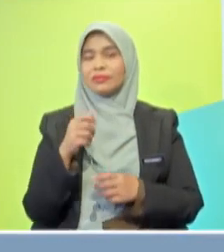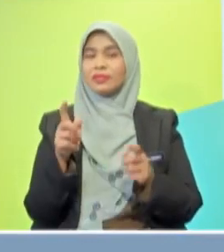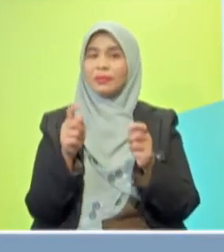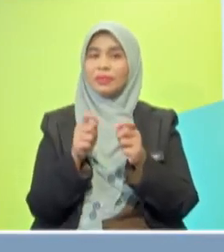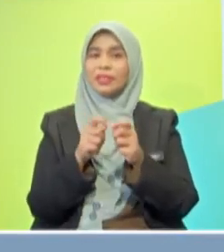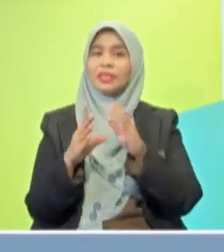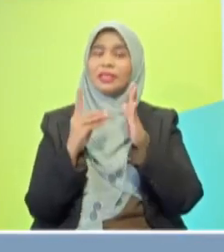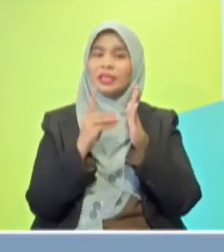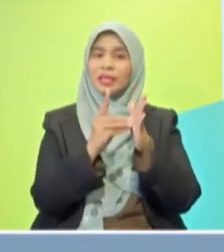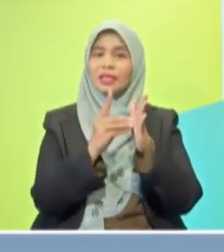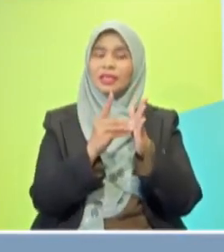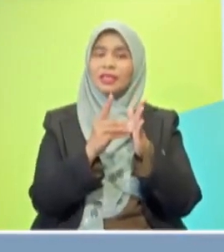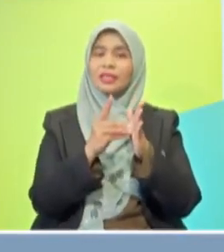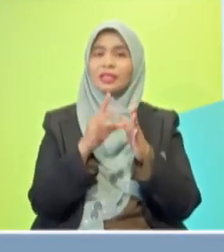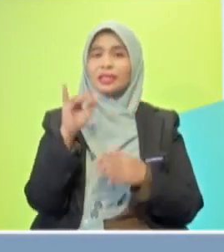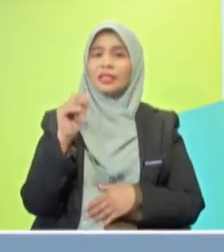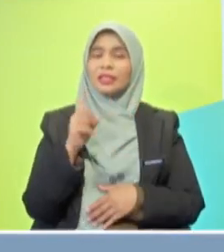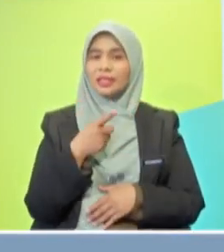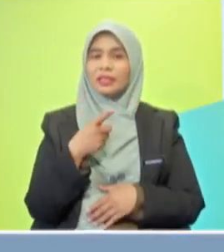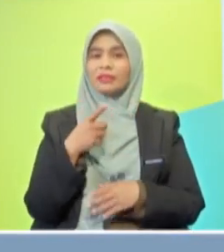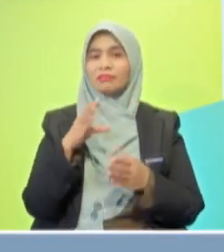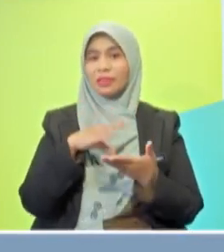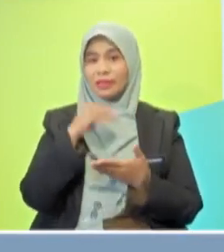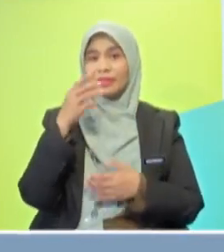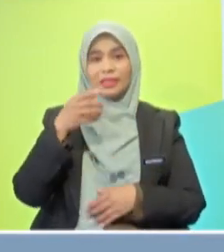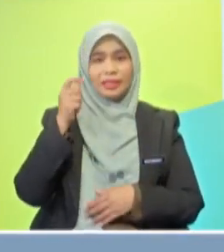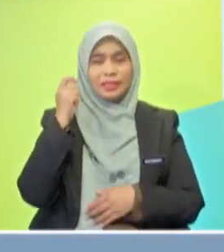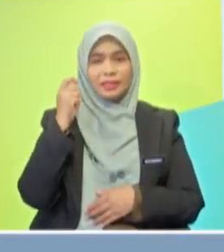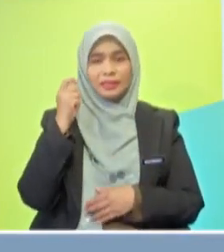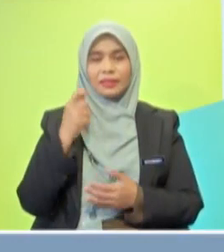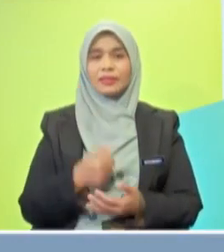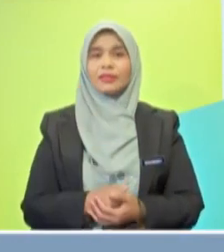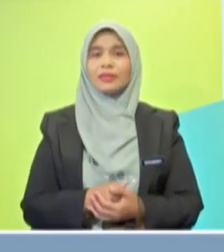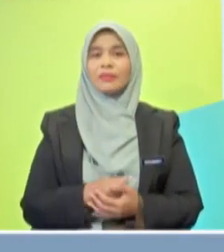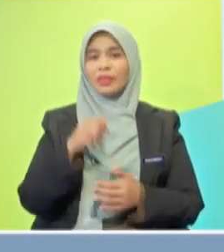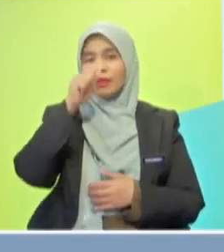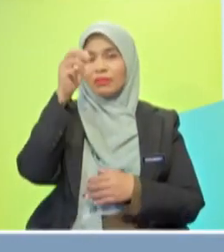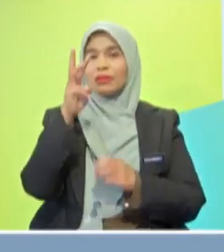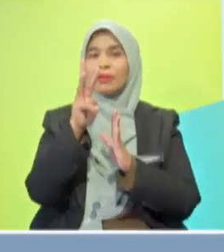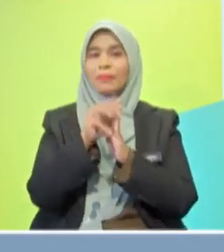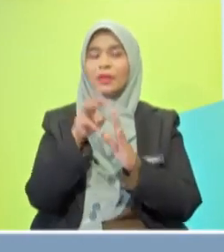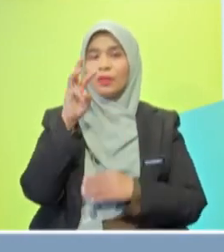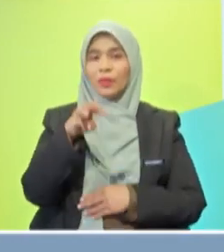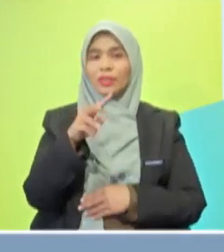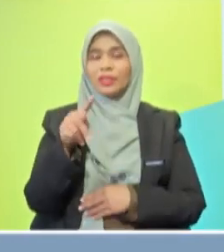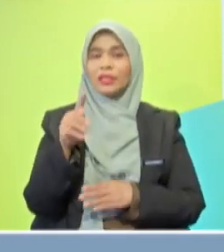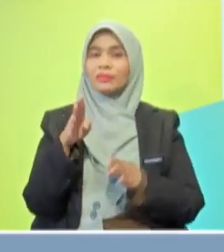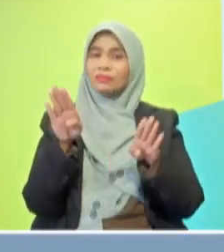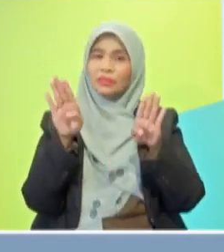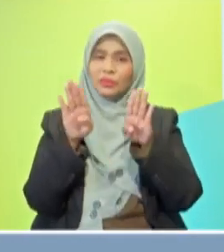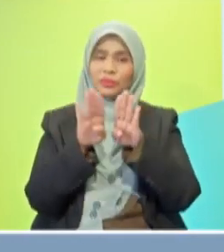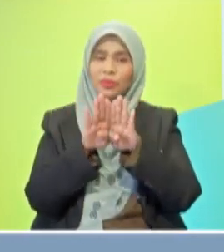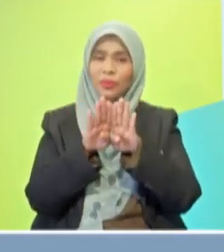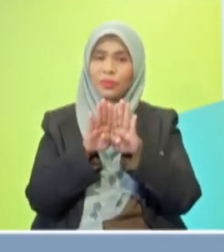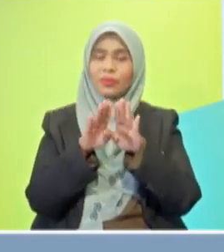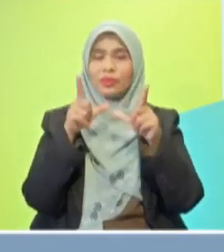dalil yang kita belajar di awal tadi, Allah mewajibkan kita menutup